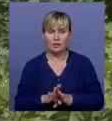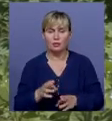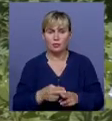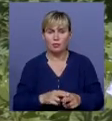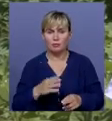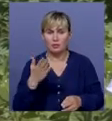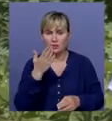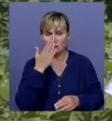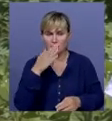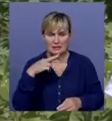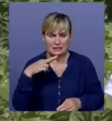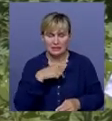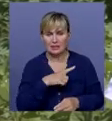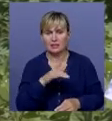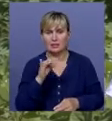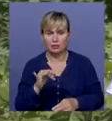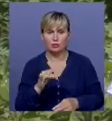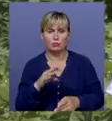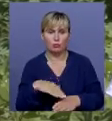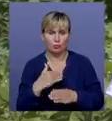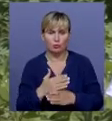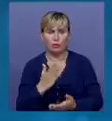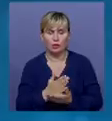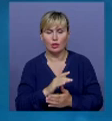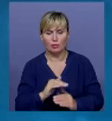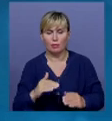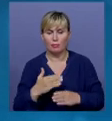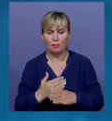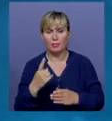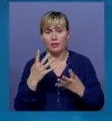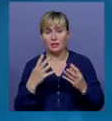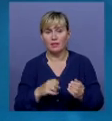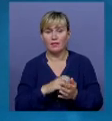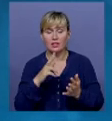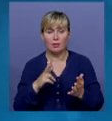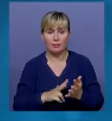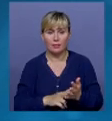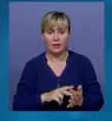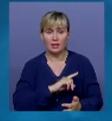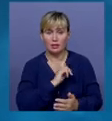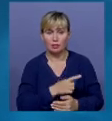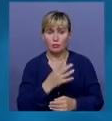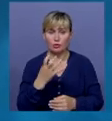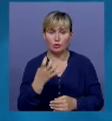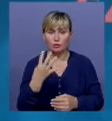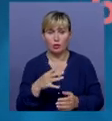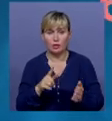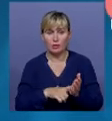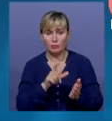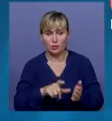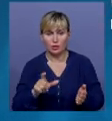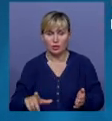запах едкий. Но, по крайней мере, эффект есть. Ребята помогают. В первый день 18-го этапа силами 447